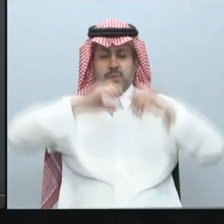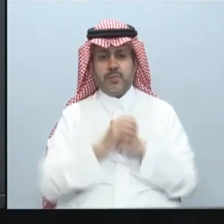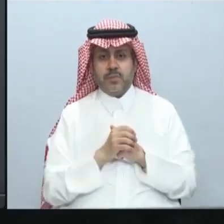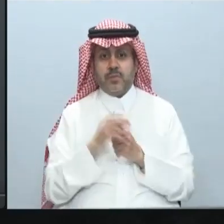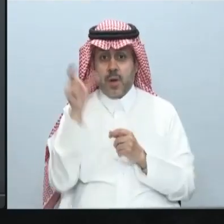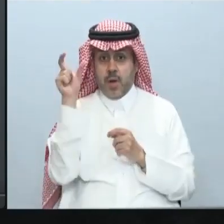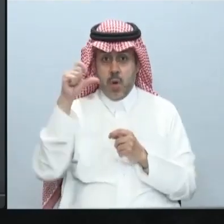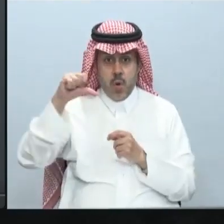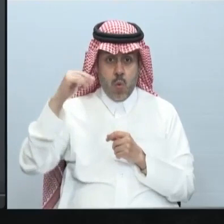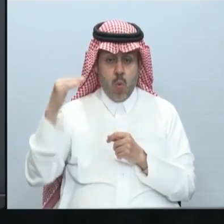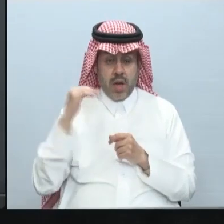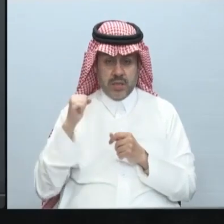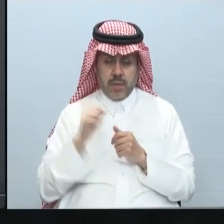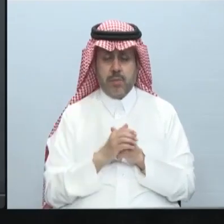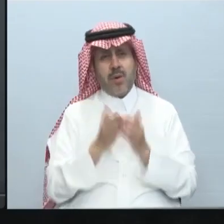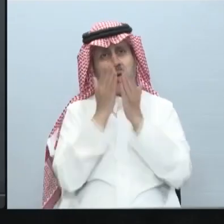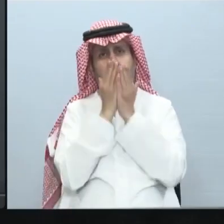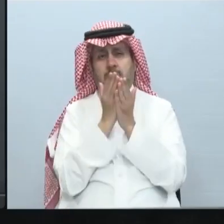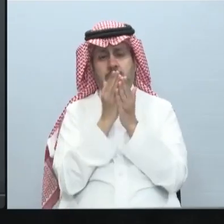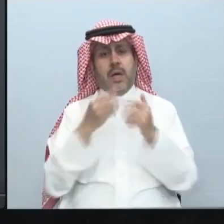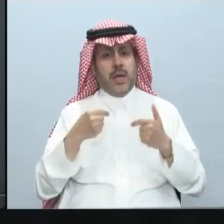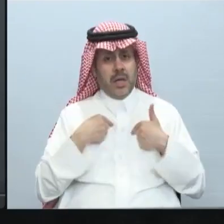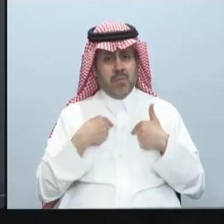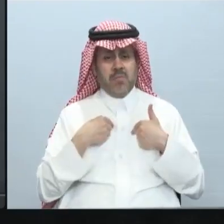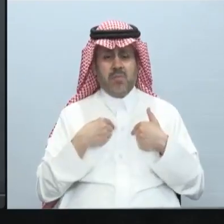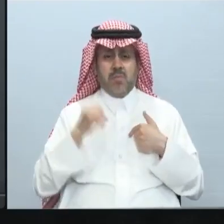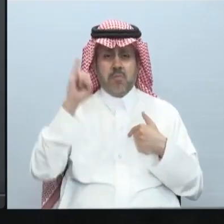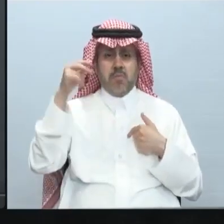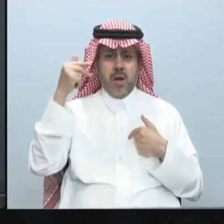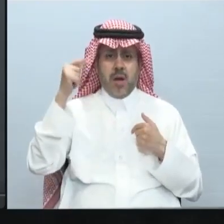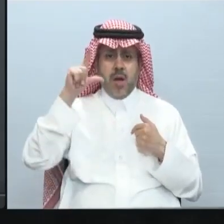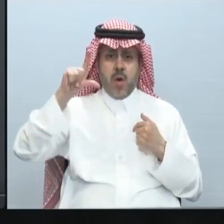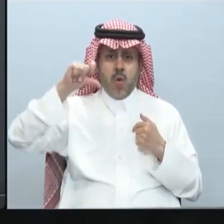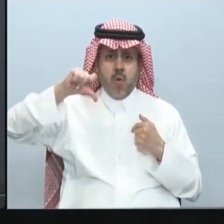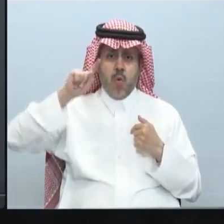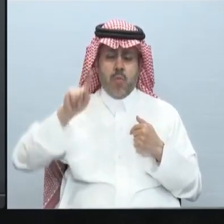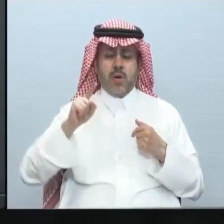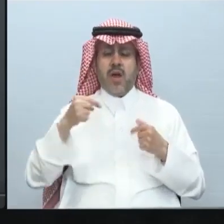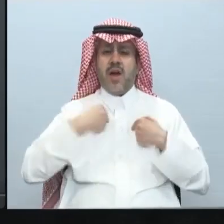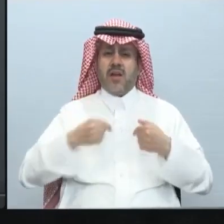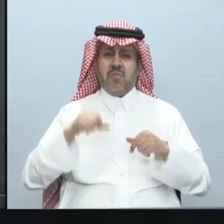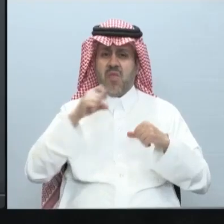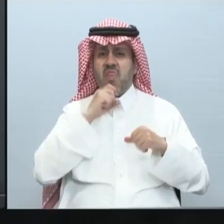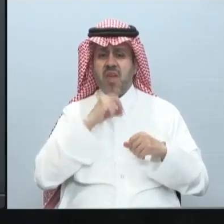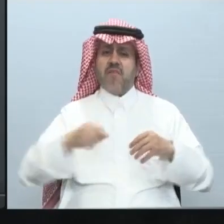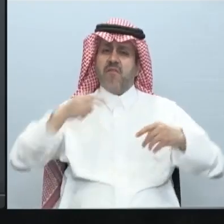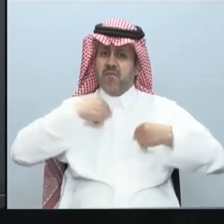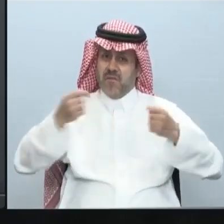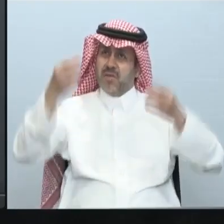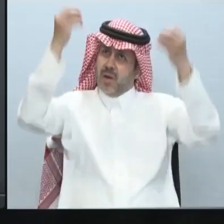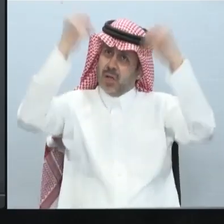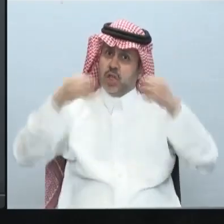عليه الصلاه والسلام ربي اني مغلوب فانتصر فهذا كله مما يدل على